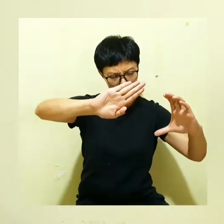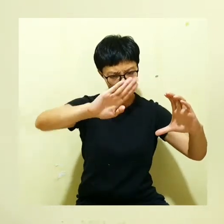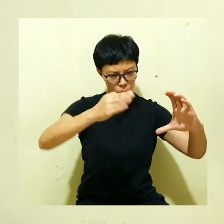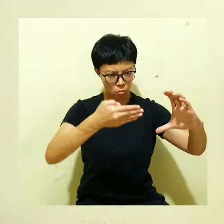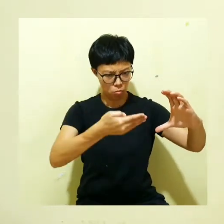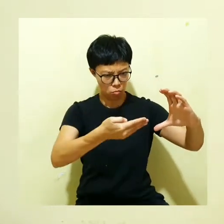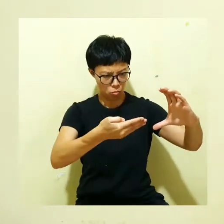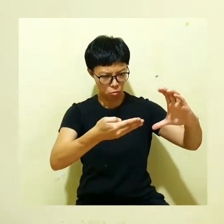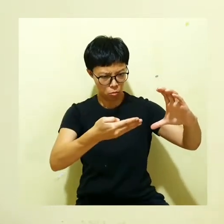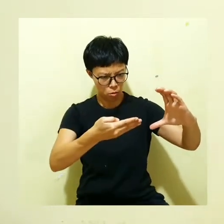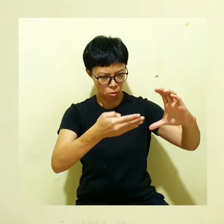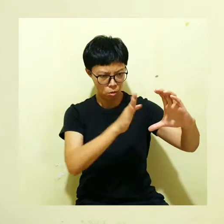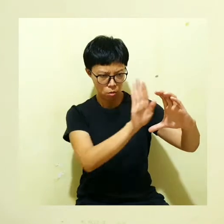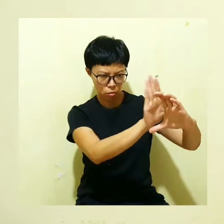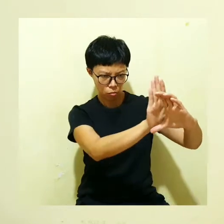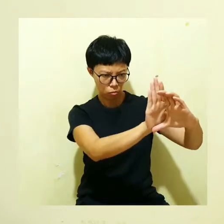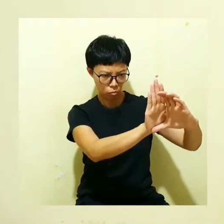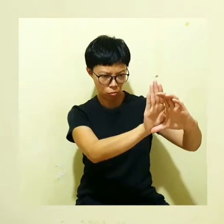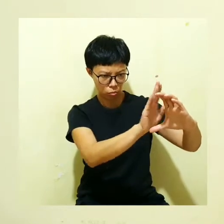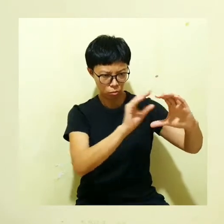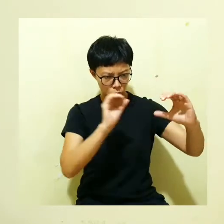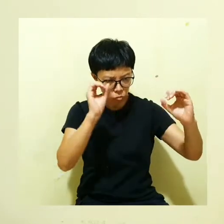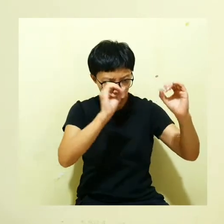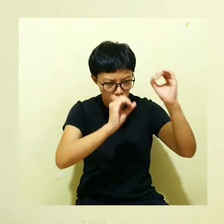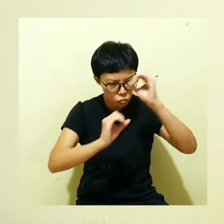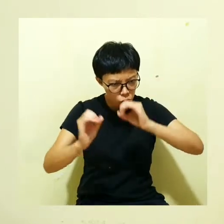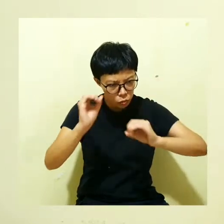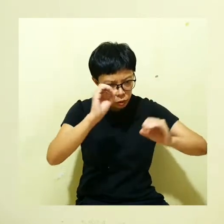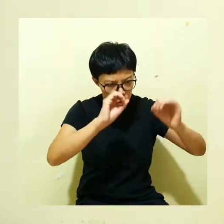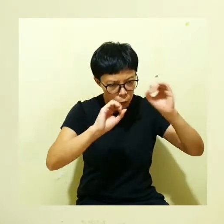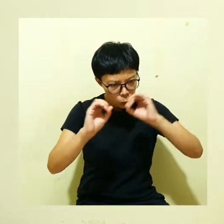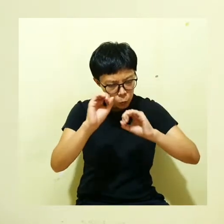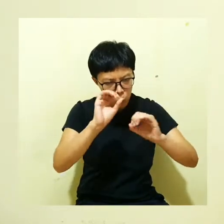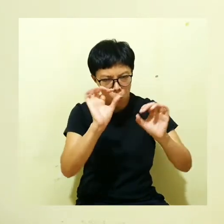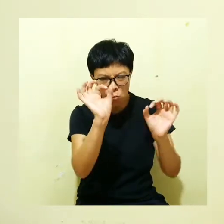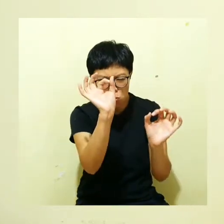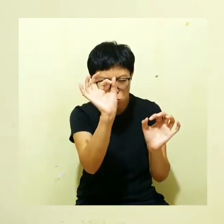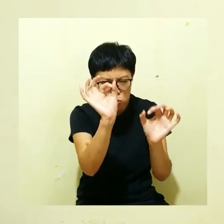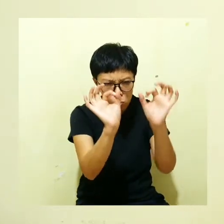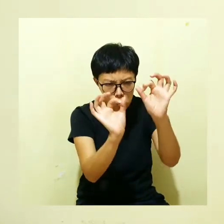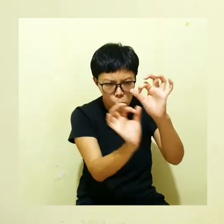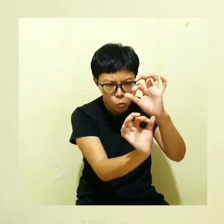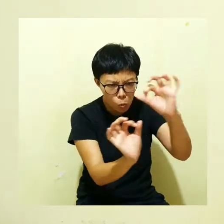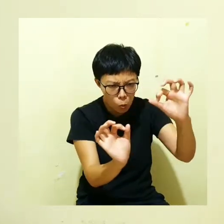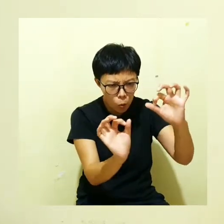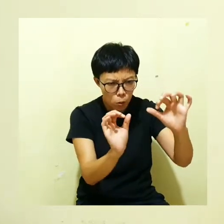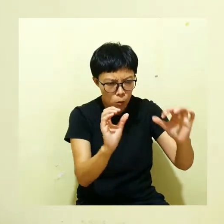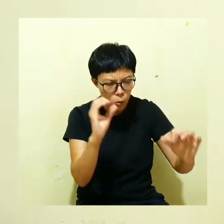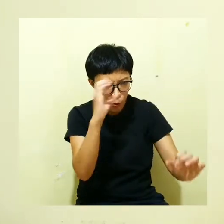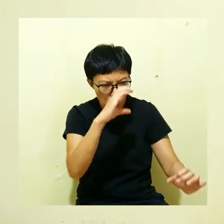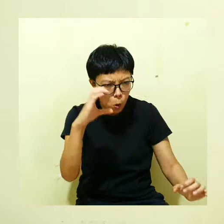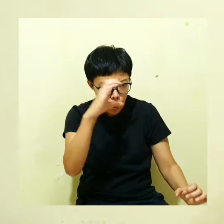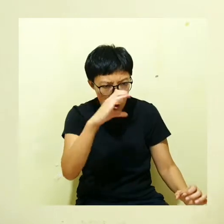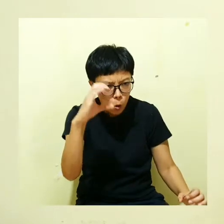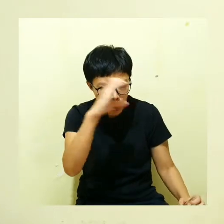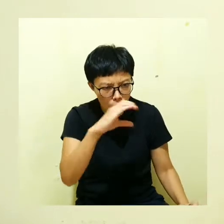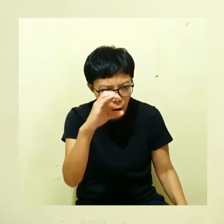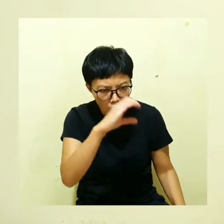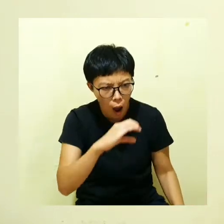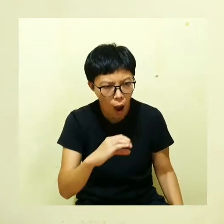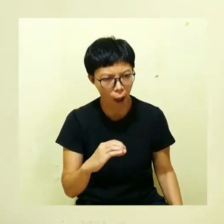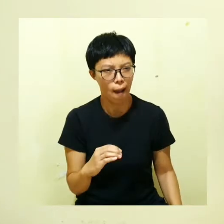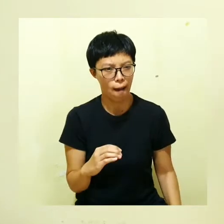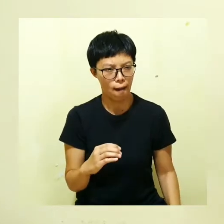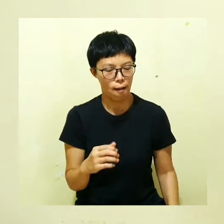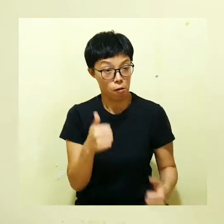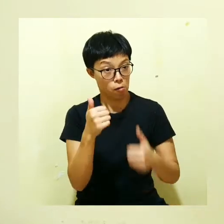局部的先找出那个你要的画面，再来延伸。所以我重新在看的时候，我